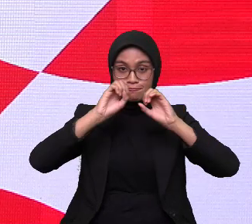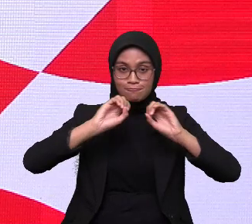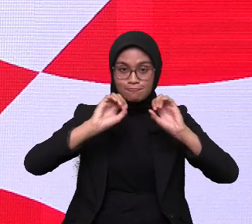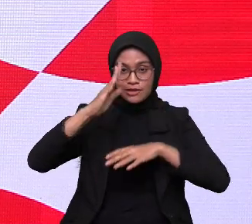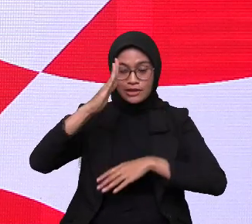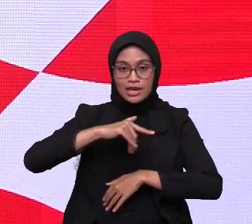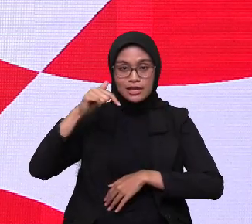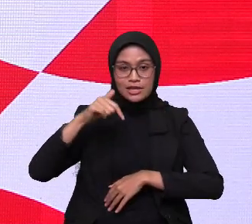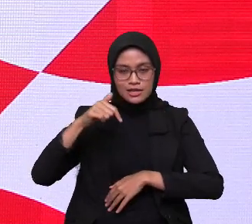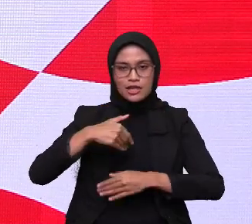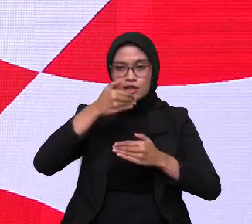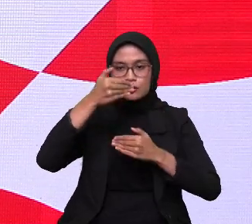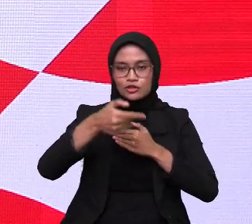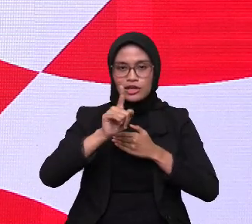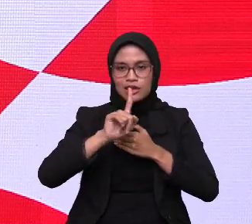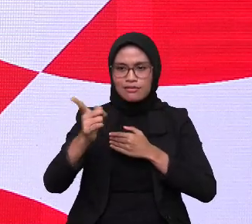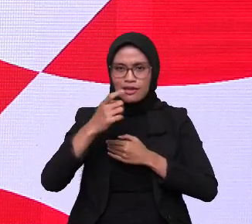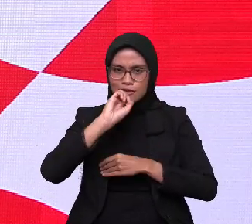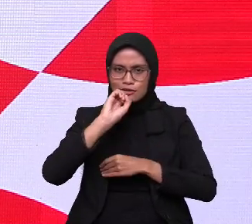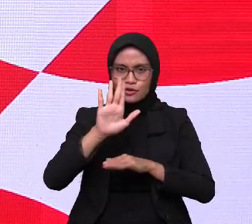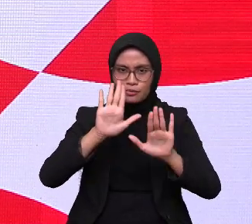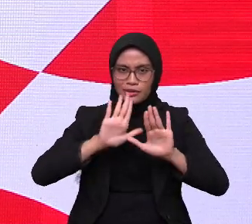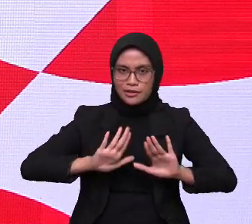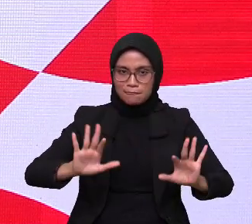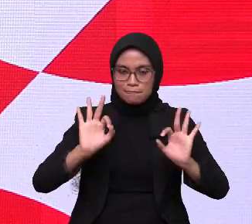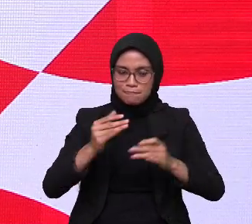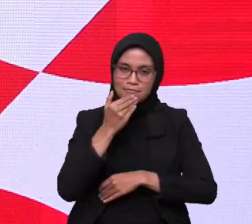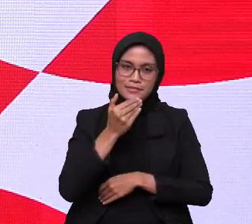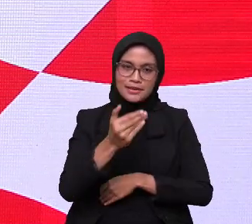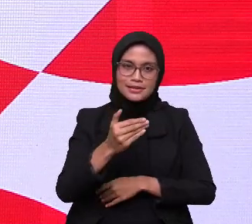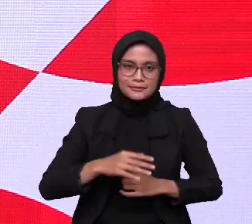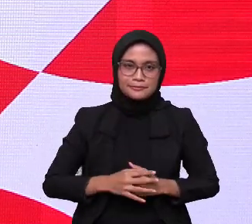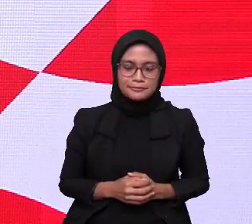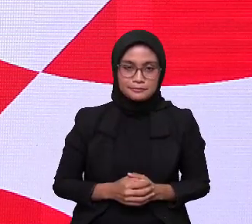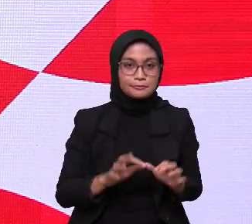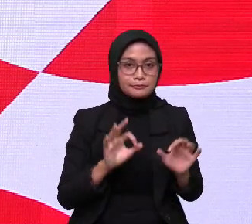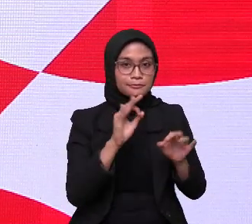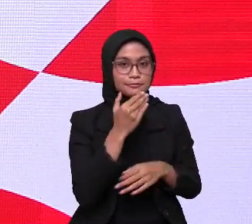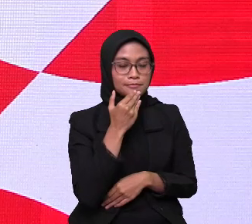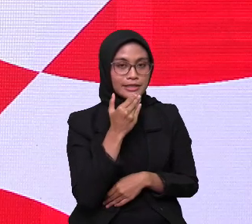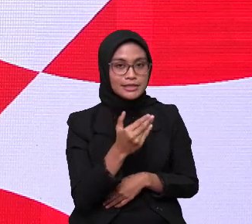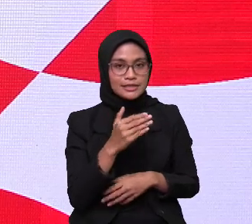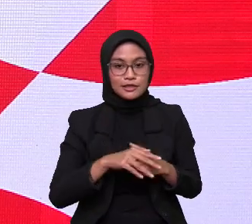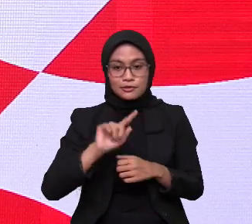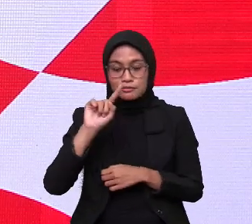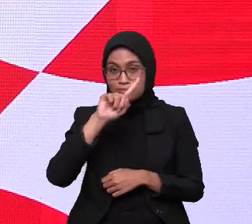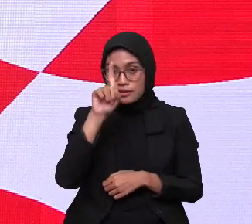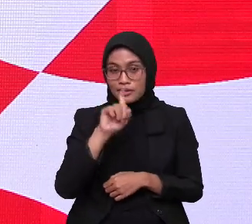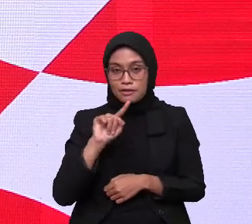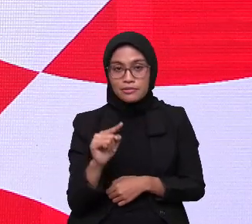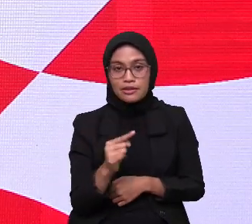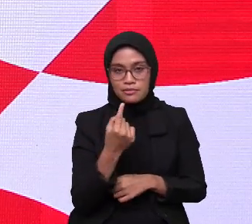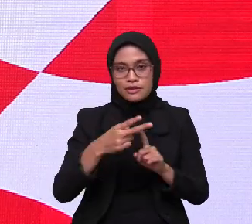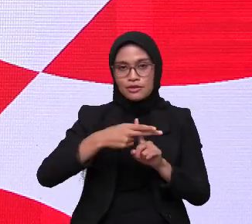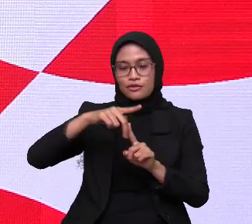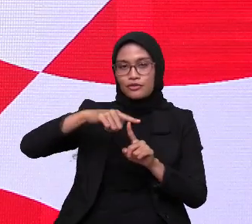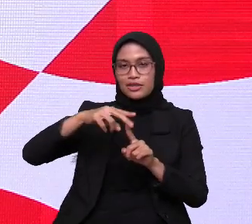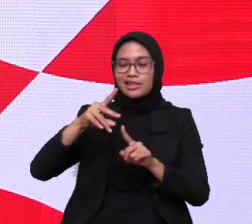pers Hari ini saya lanjutkan dengan sesi tanya-jawab media terima kasih terima kasih Profesor tanyaan pertama dari Fitri